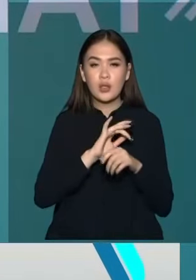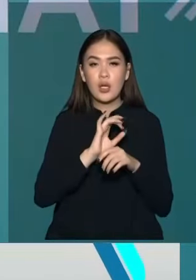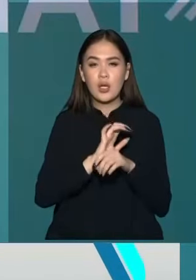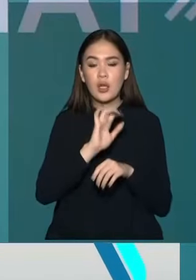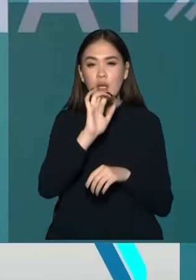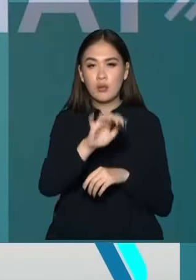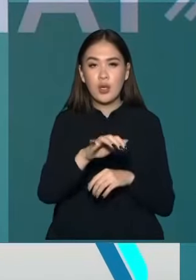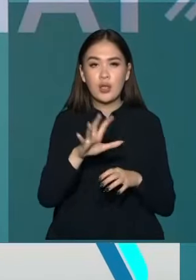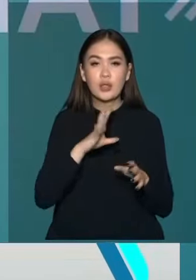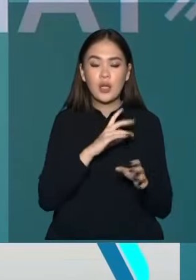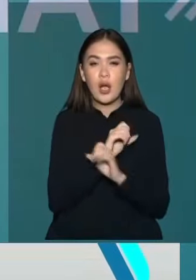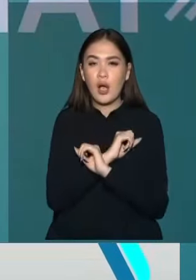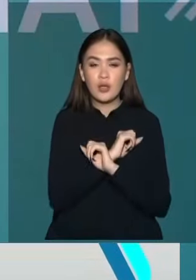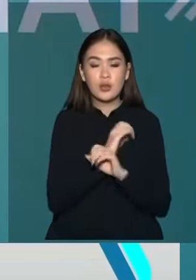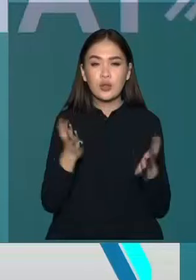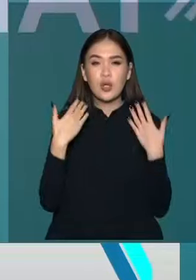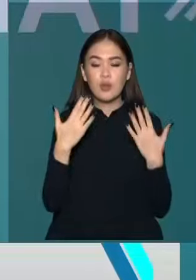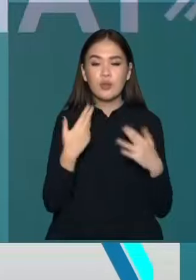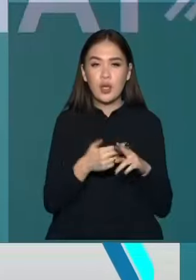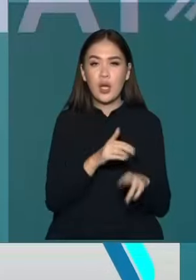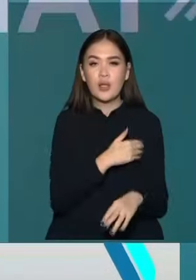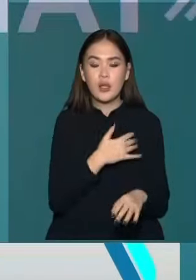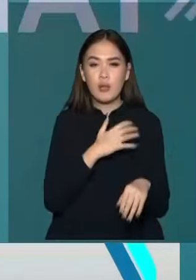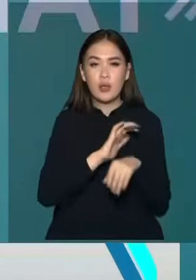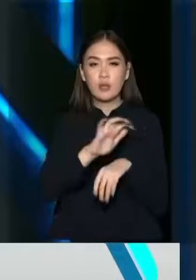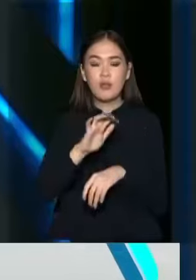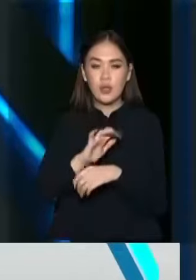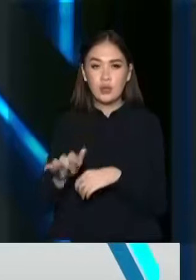каникулда демалуын соны ұйымдастырып жатырмыз.